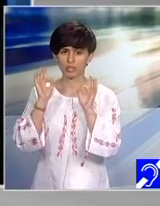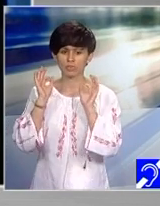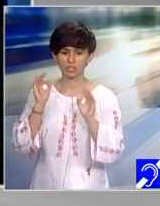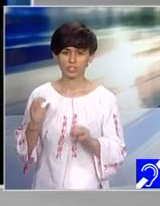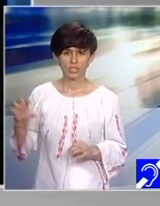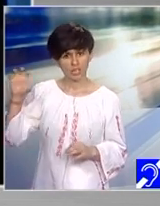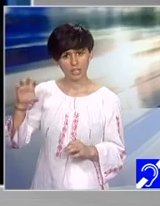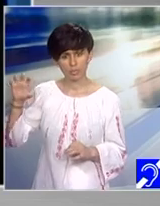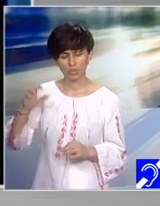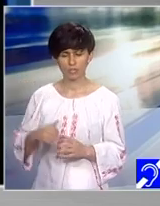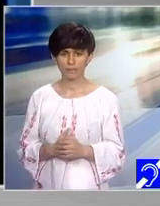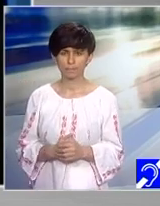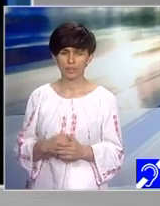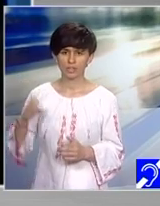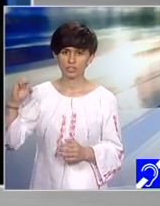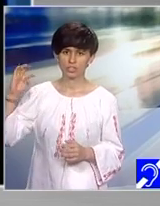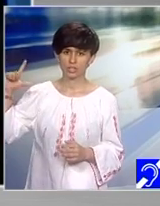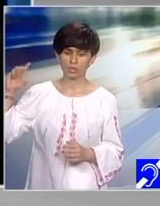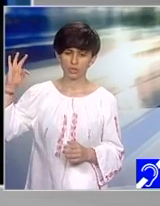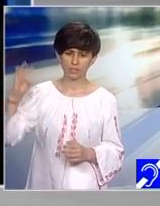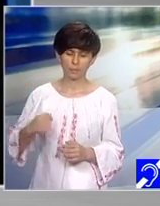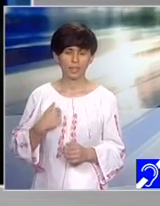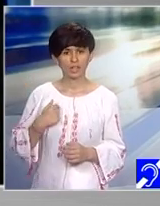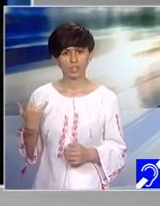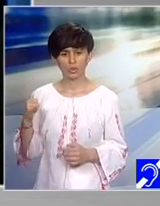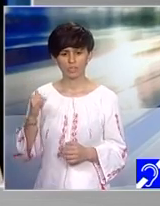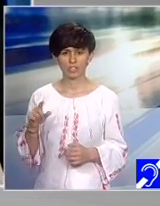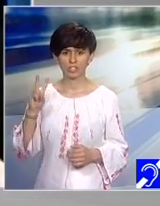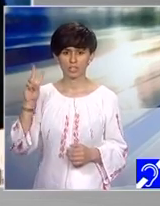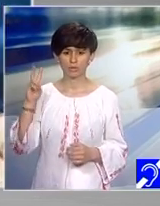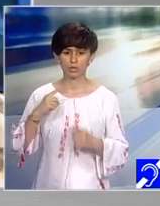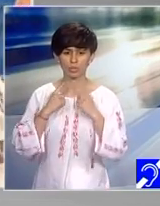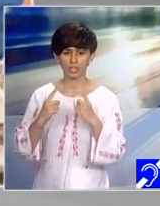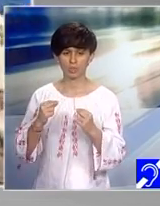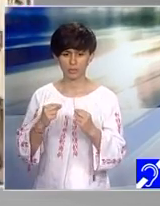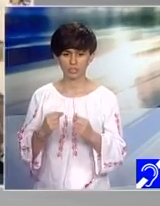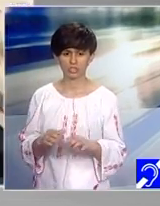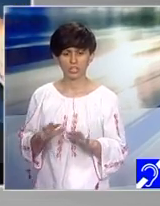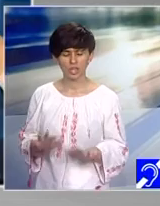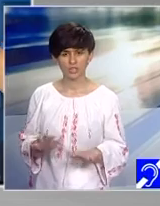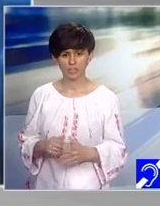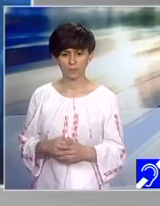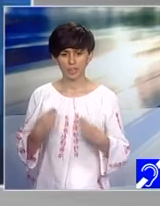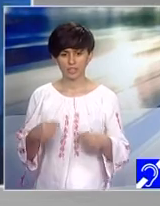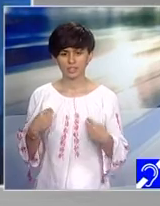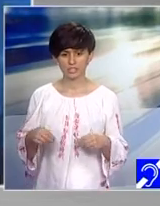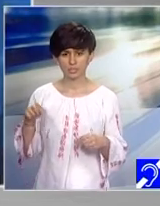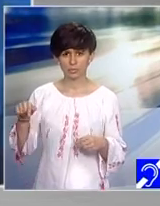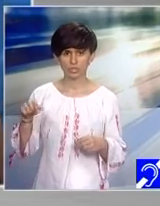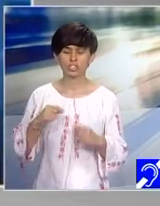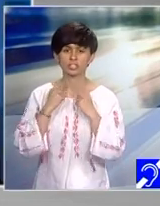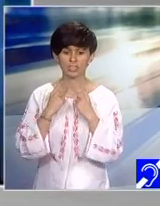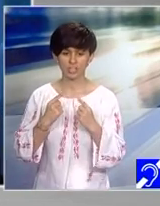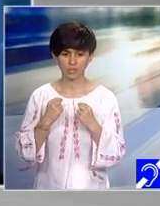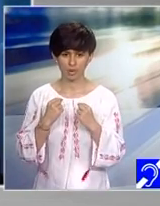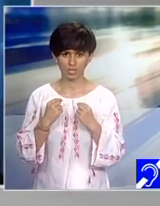și Muntenia. Am adus două cămăși de genul acesta, spre exemplu, această cămașă din